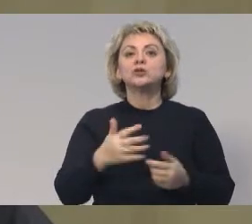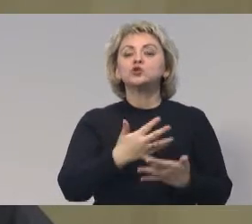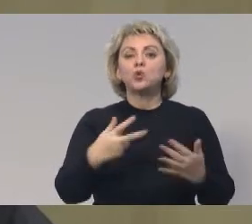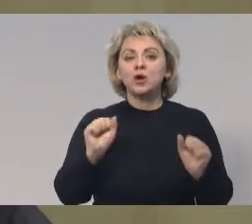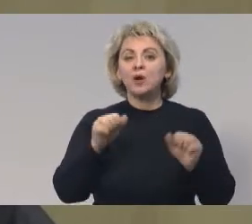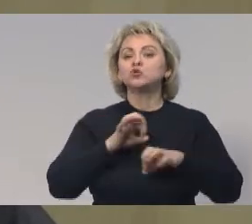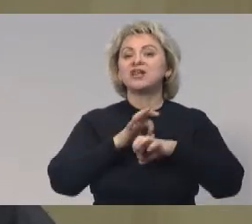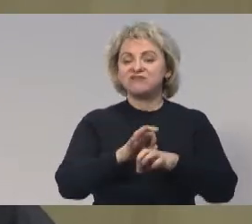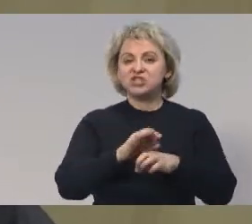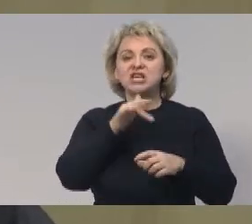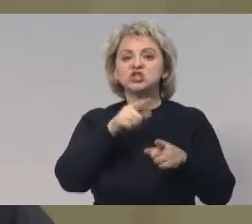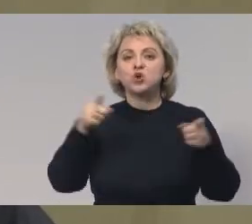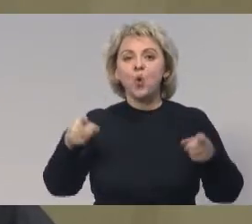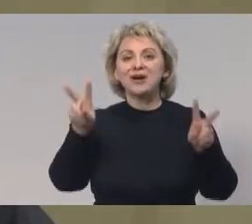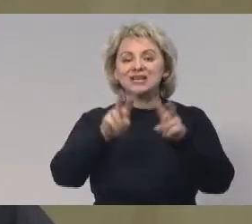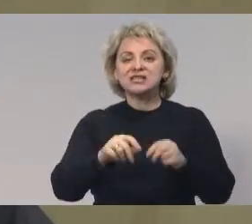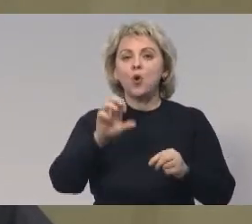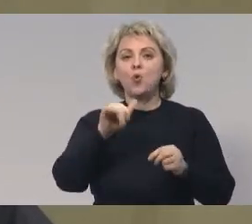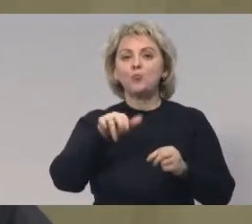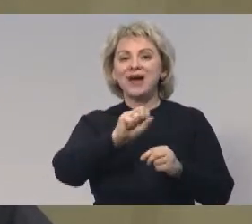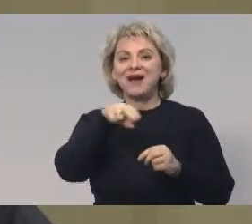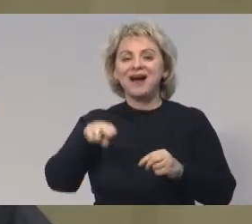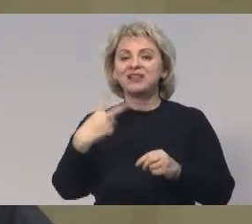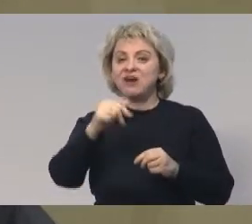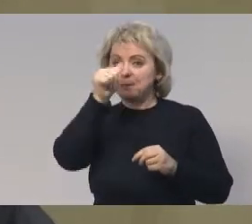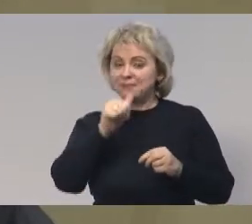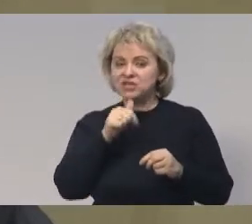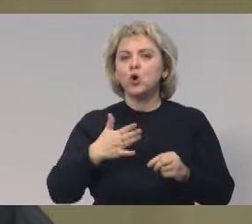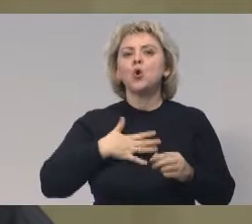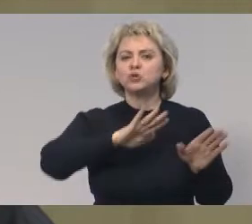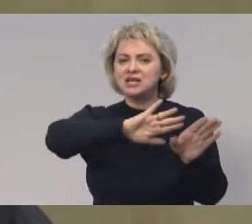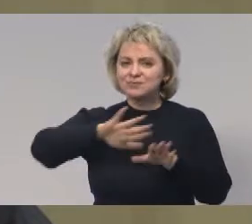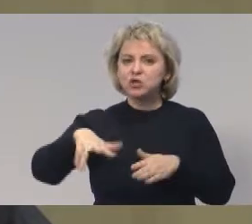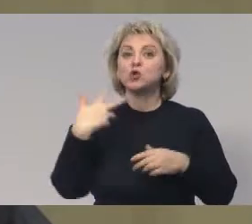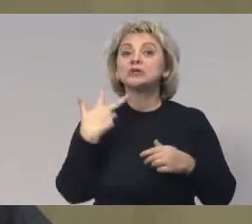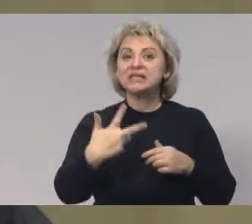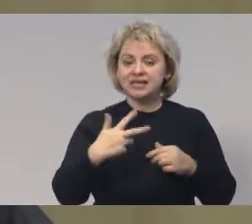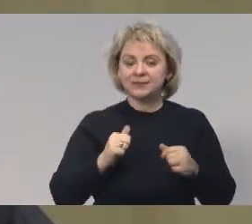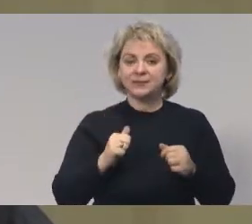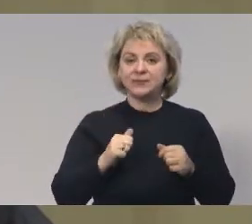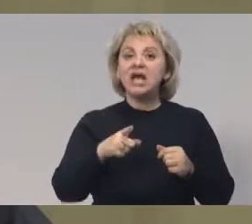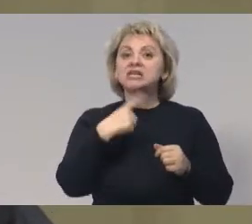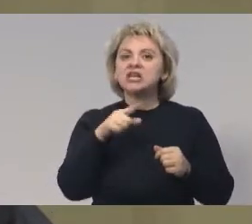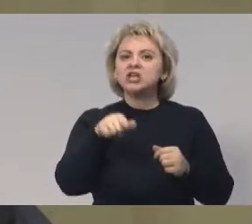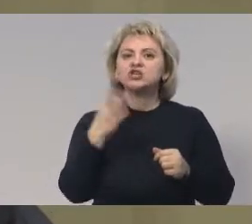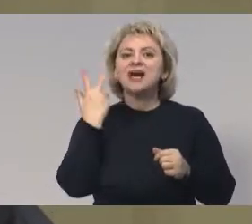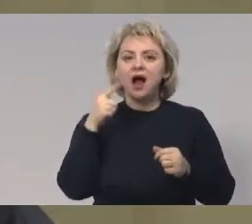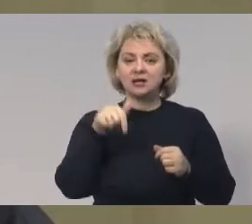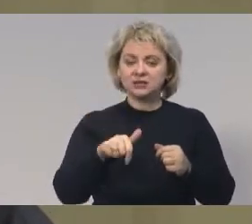уже вести? Срок расследования по ОПК 2 месяца. У нас уже прошло 3. Вот скажите,